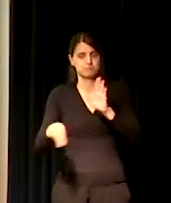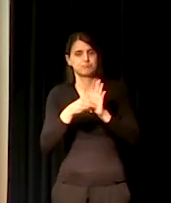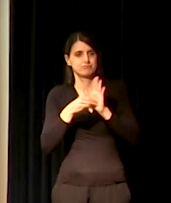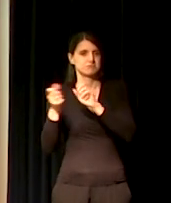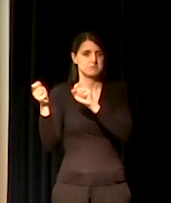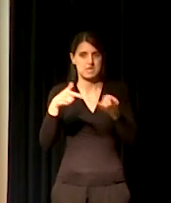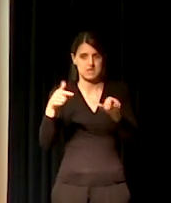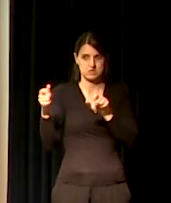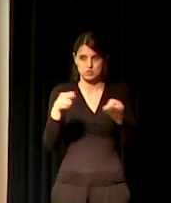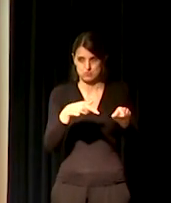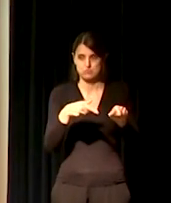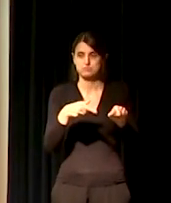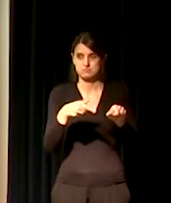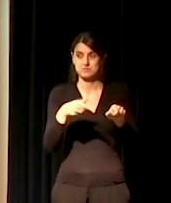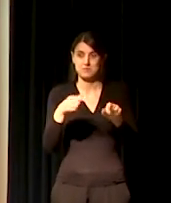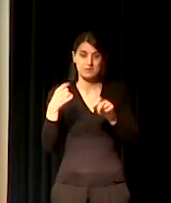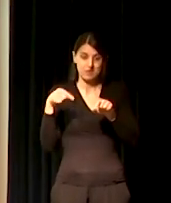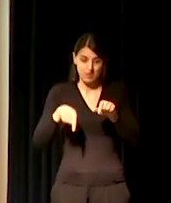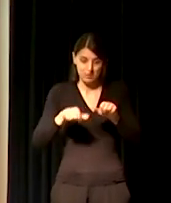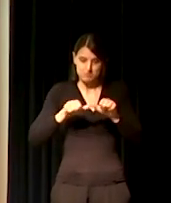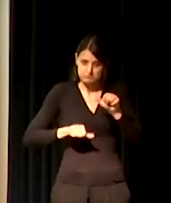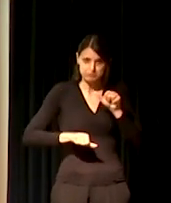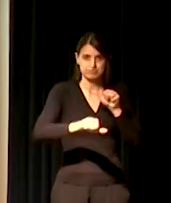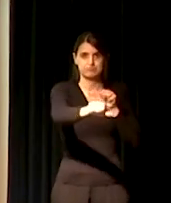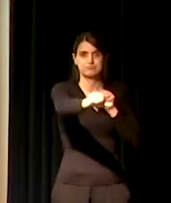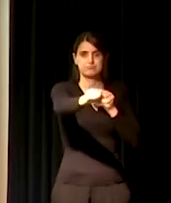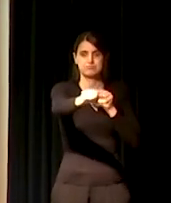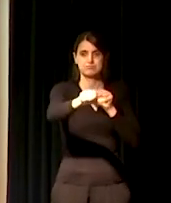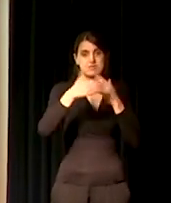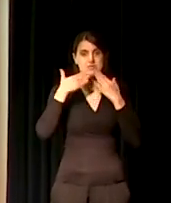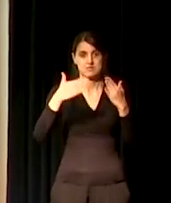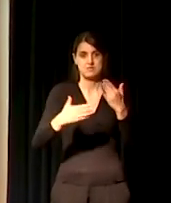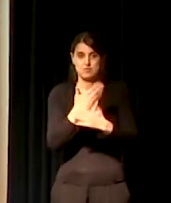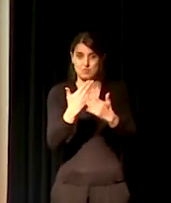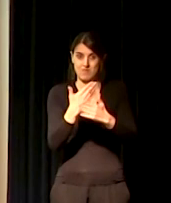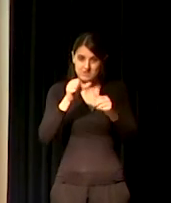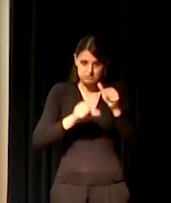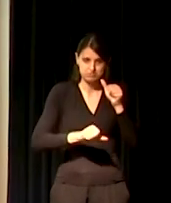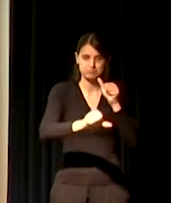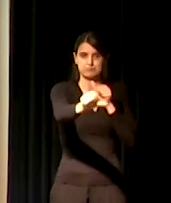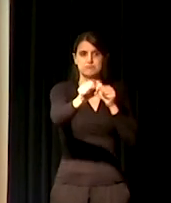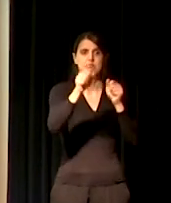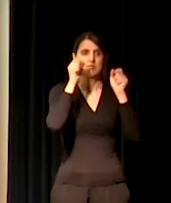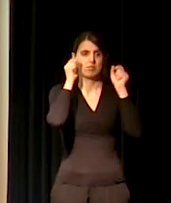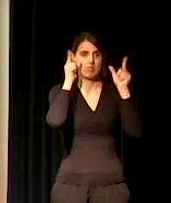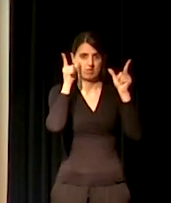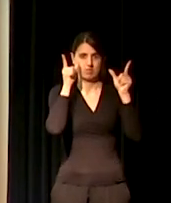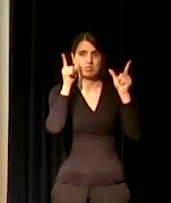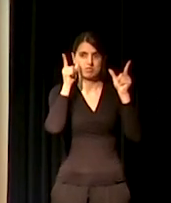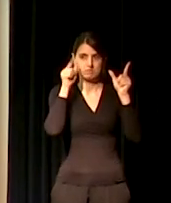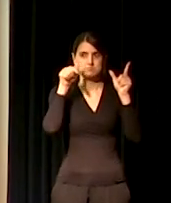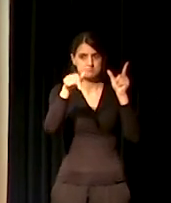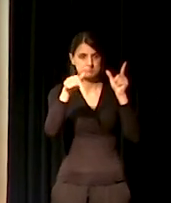tema segurament que a partir d'aquestes jornades es farà més palès